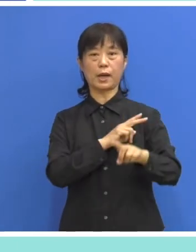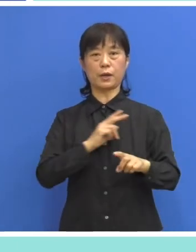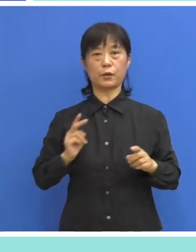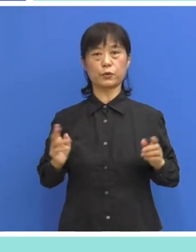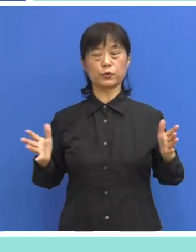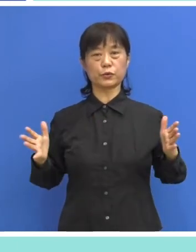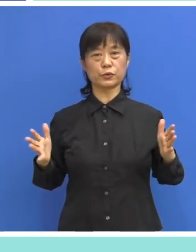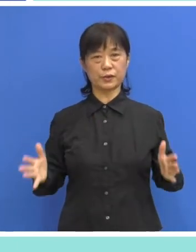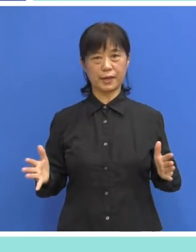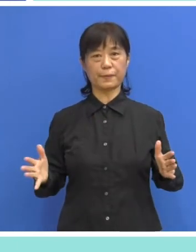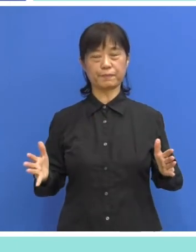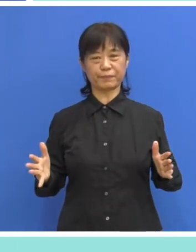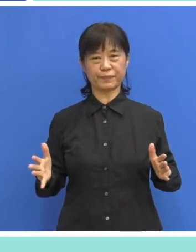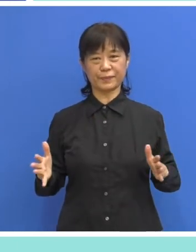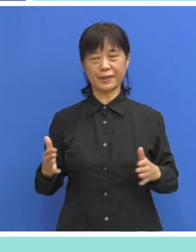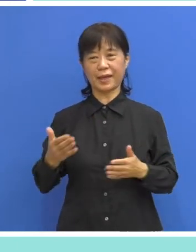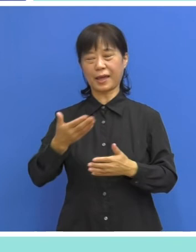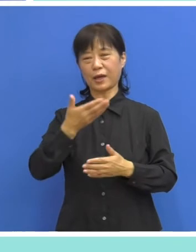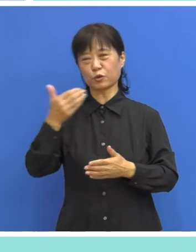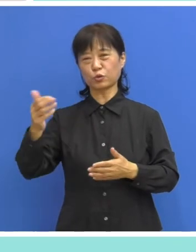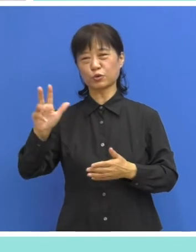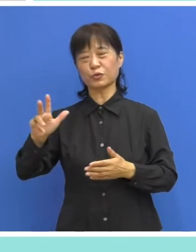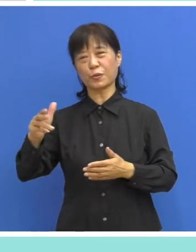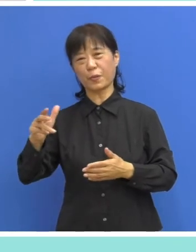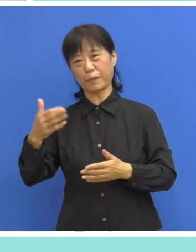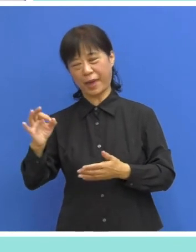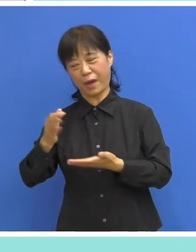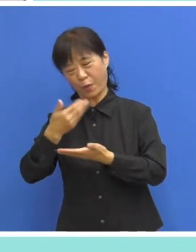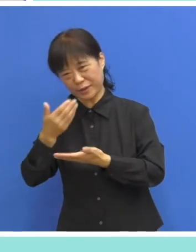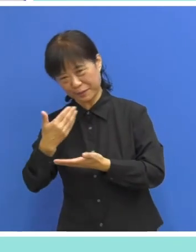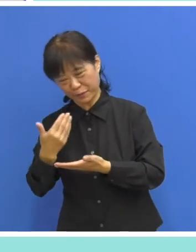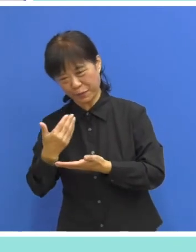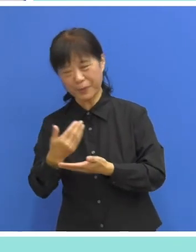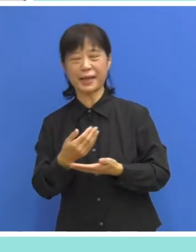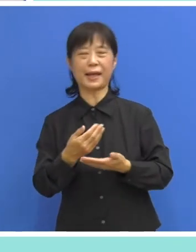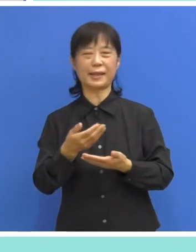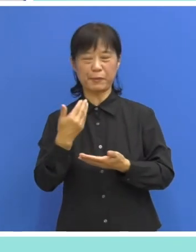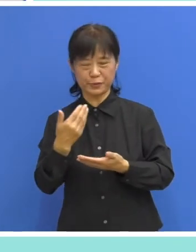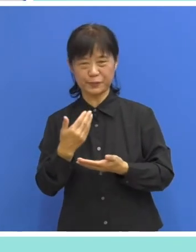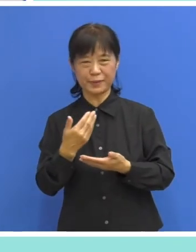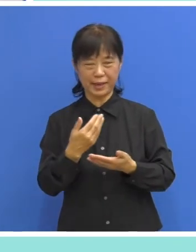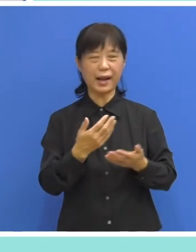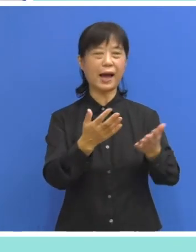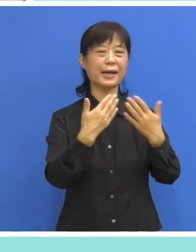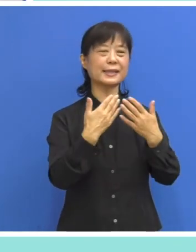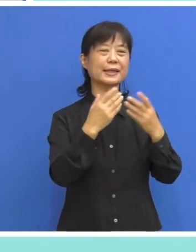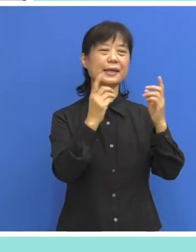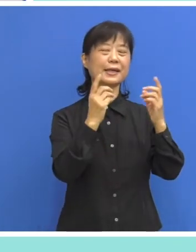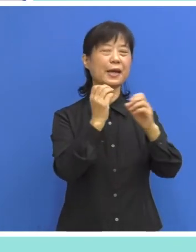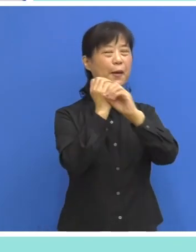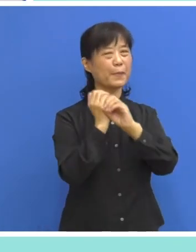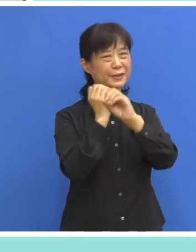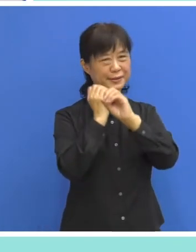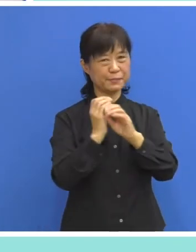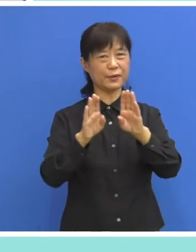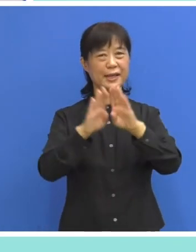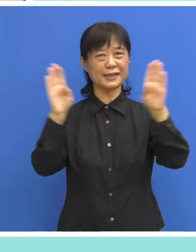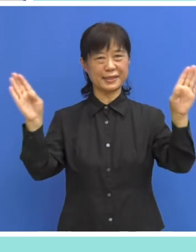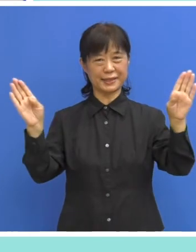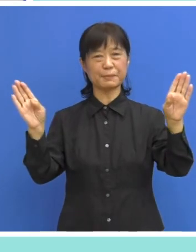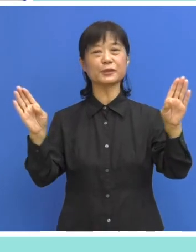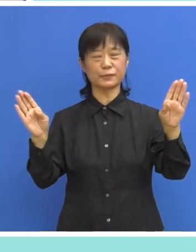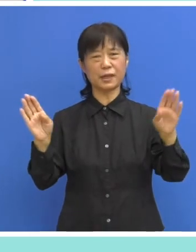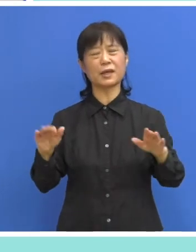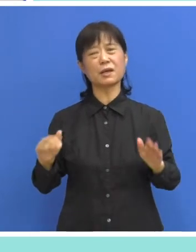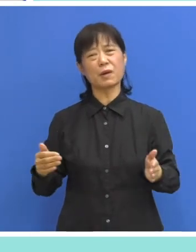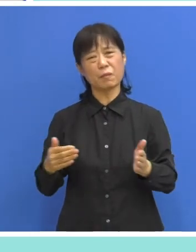ねご当地グルメフェア、そして大村秋祭りということで開催をさせていただきますので、これまでな